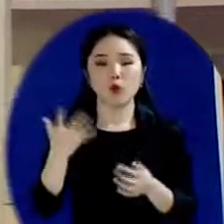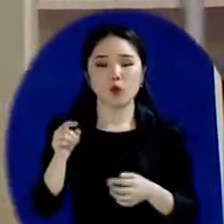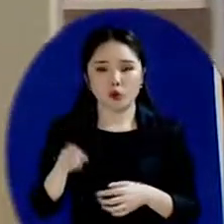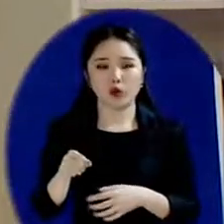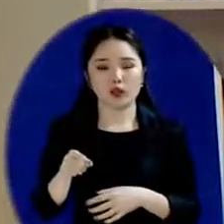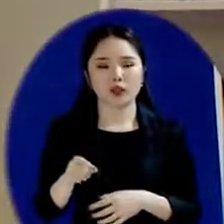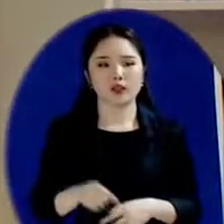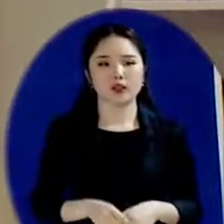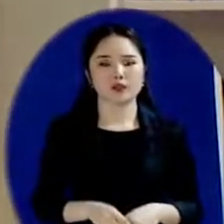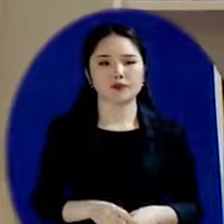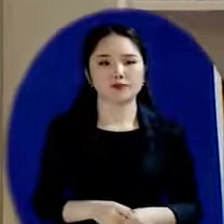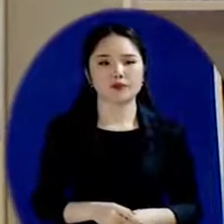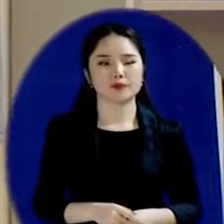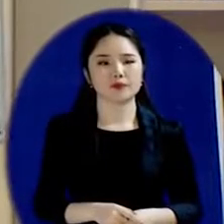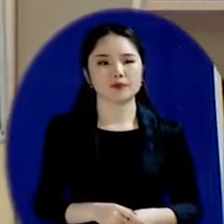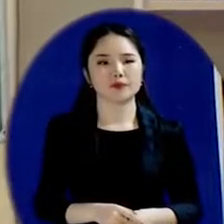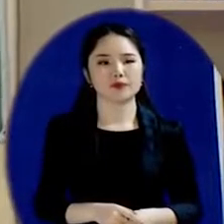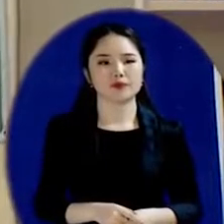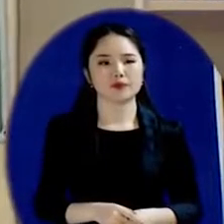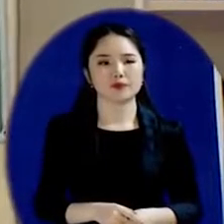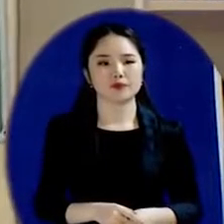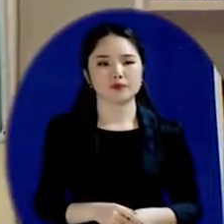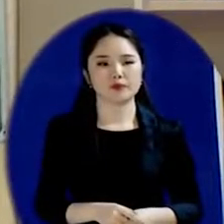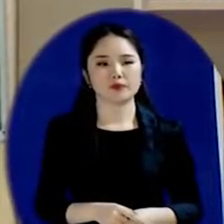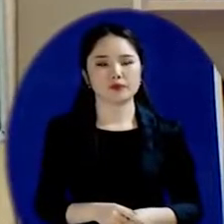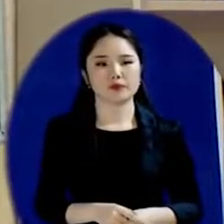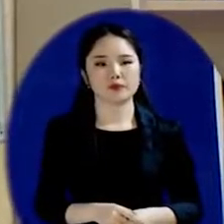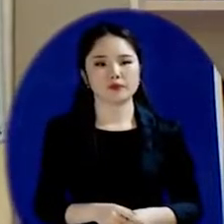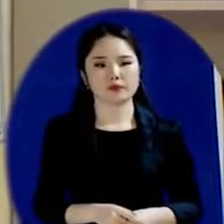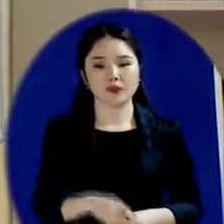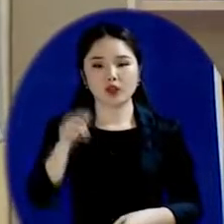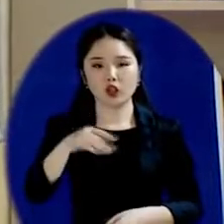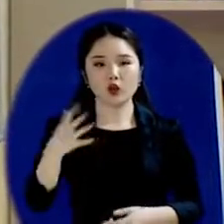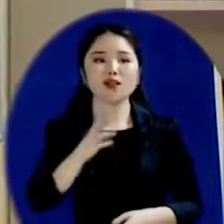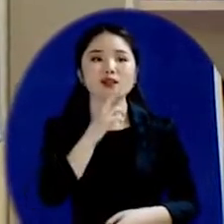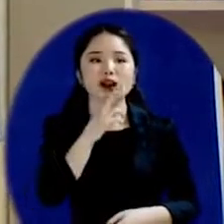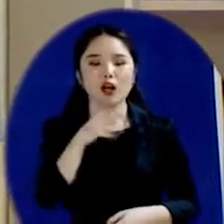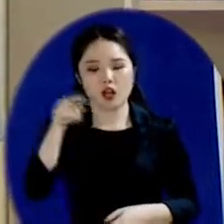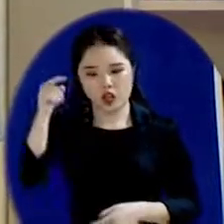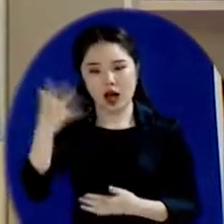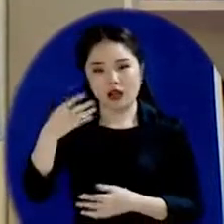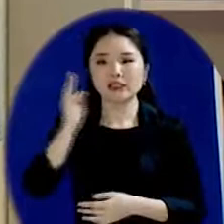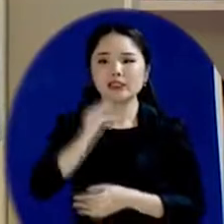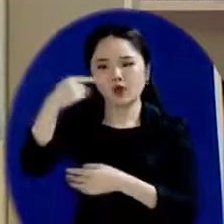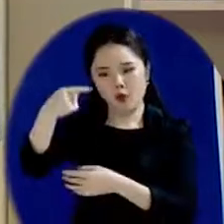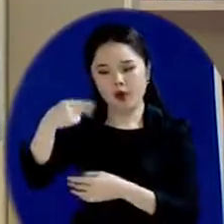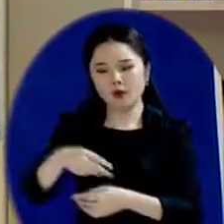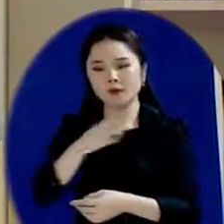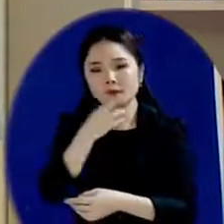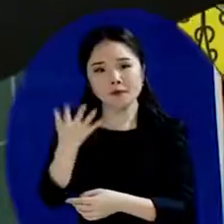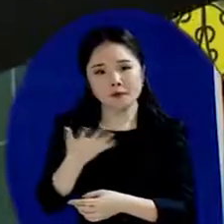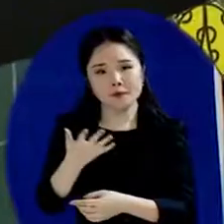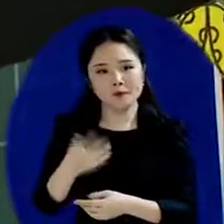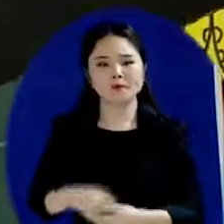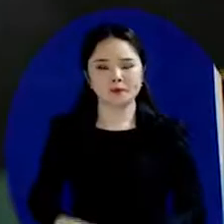хөснөгтөнд байрлуулахдаа хэрхэн яаж байрлуулах вэ? За энэ ягаан төрсийг энэ байрлуулах уу, энэ байрлуулах уу? За энэ